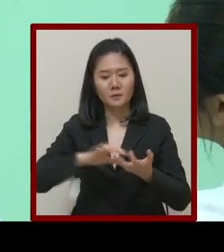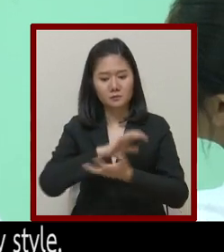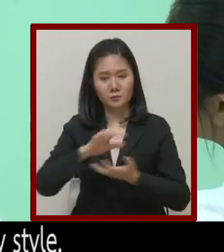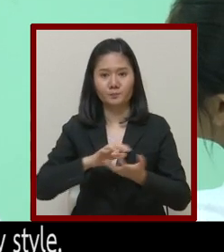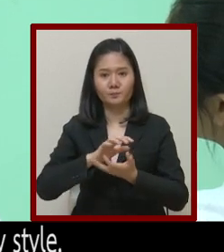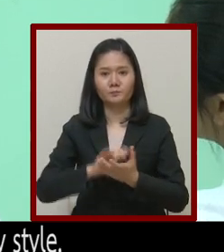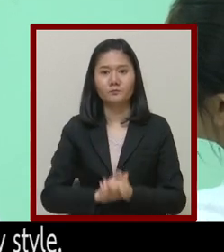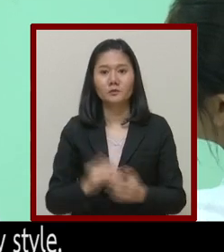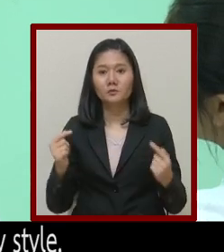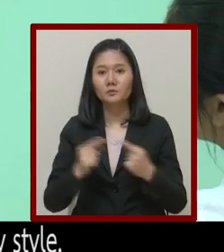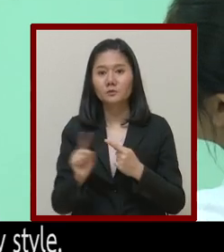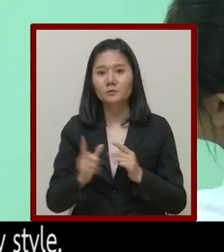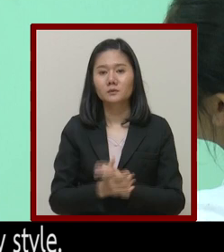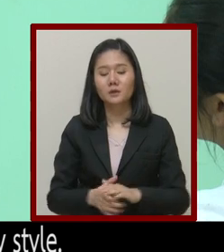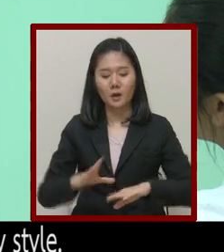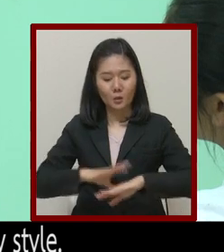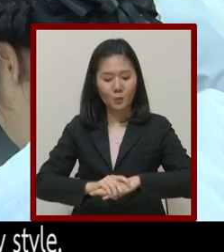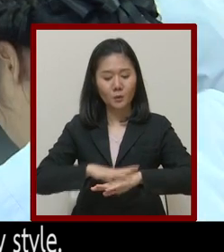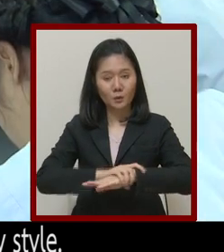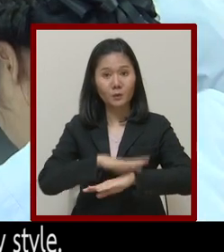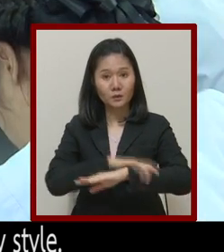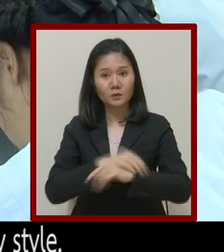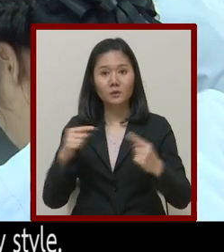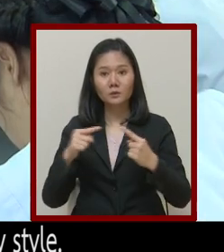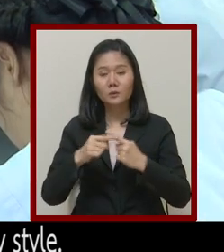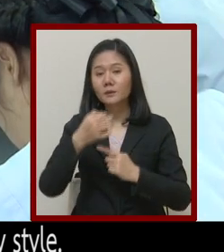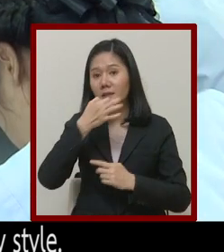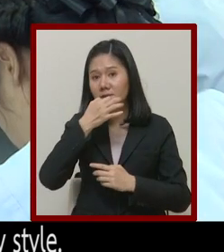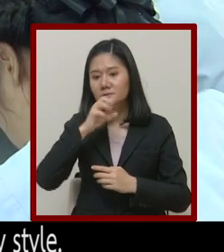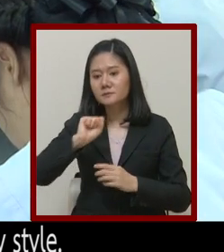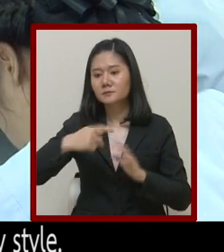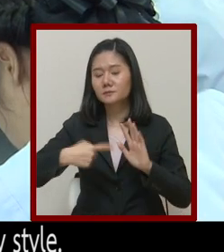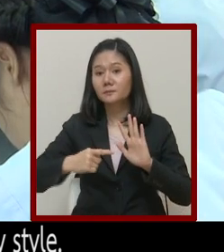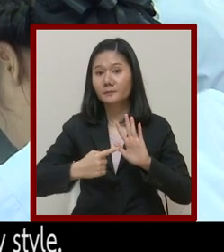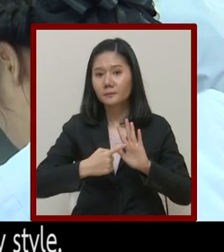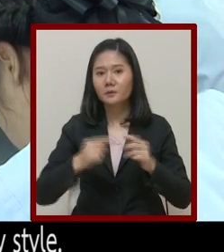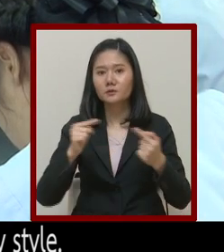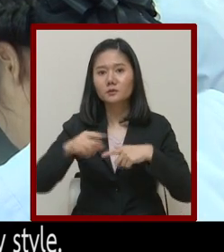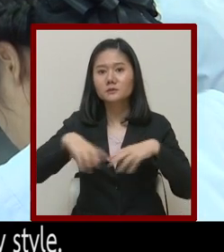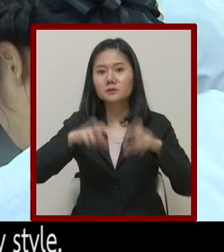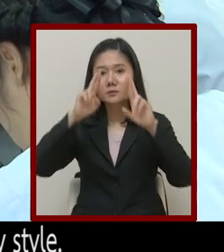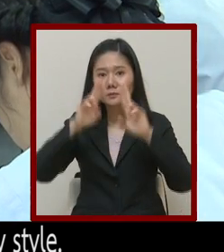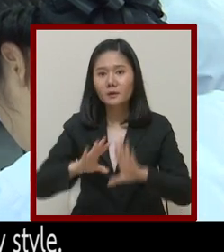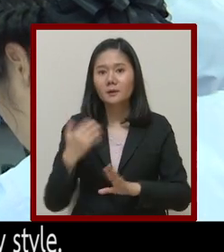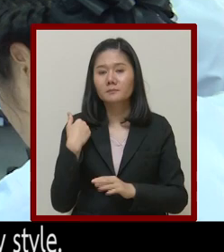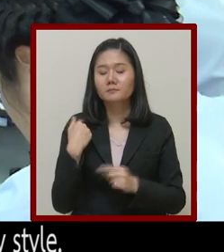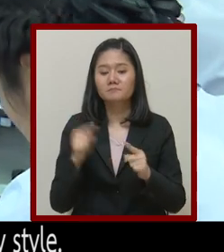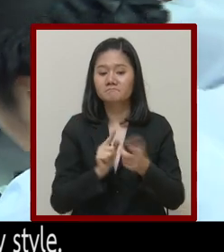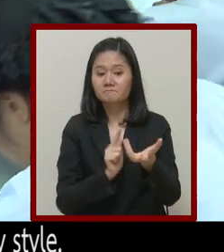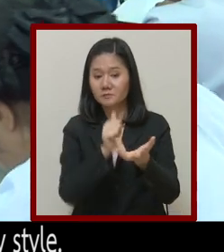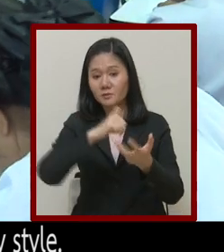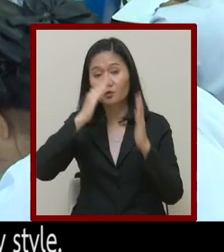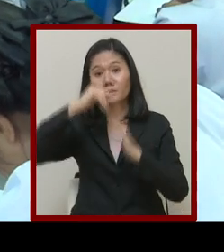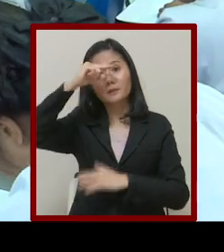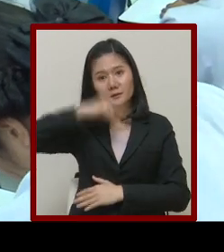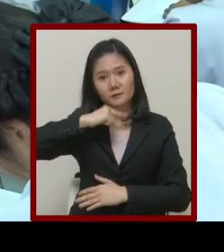ขึ้นนะทำให้เกิดการนวดเข้ากับธุรกิจสปานะคะให้เป็นการจัดรูปแบบที่มีความเป็นเอกลักษณ์ของคน